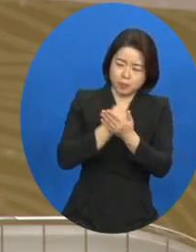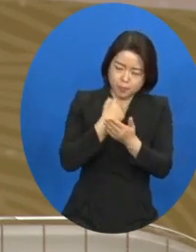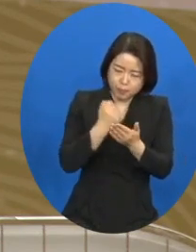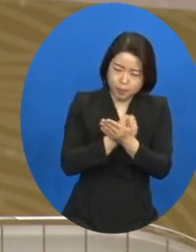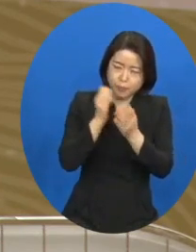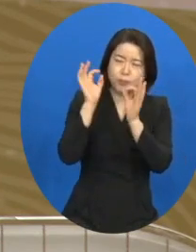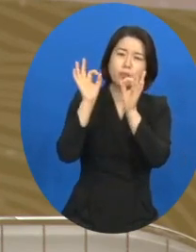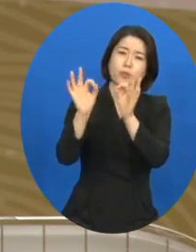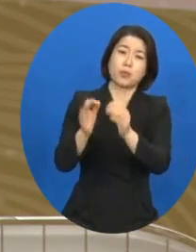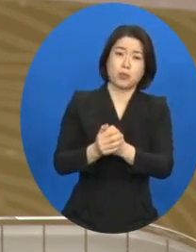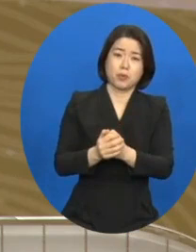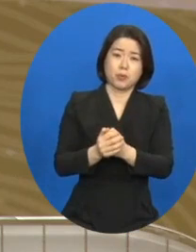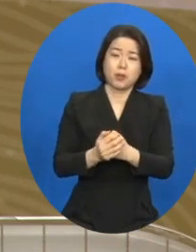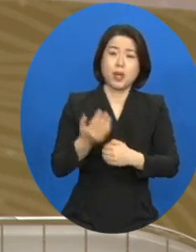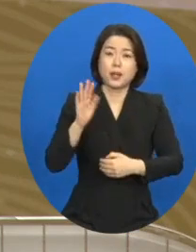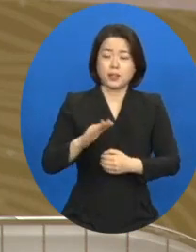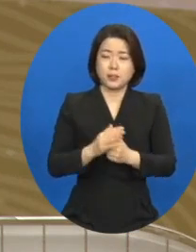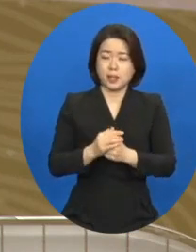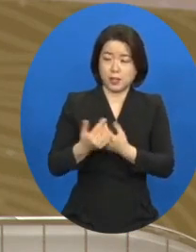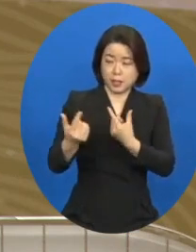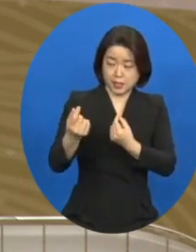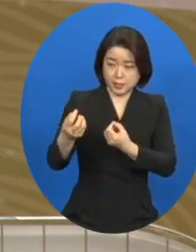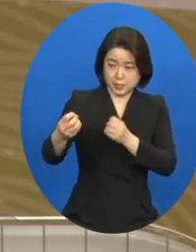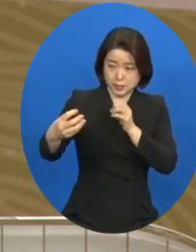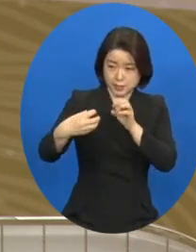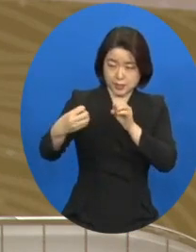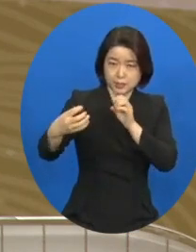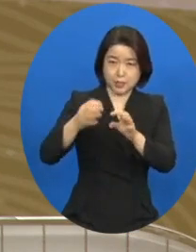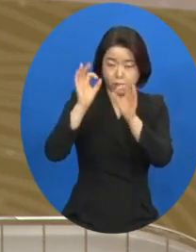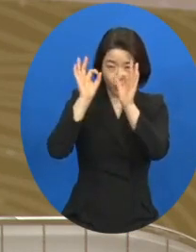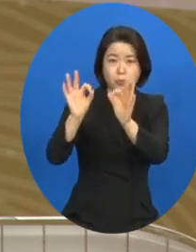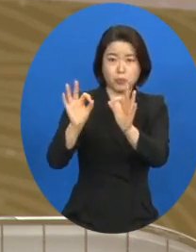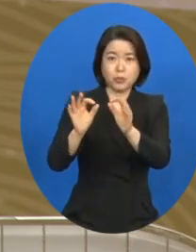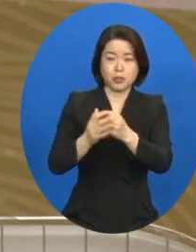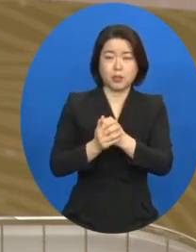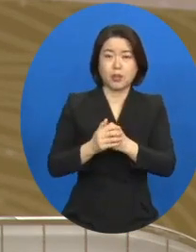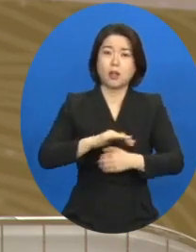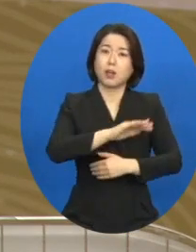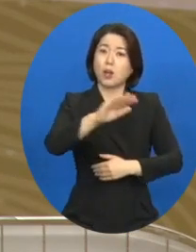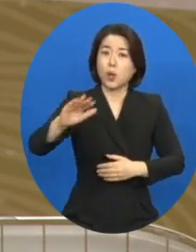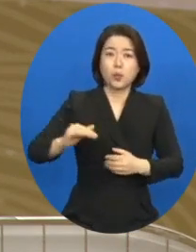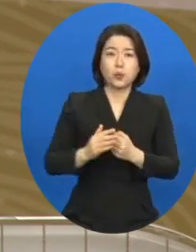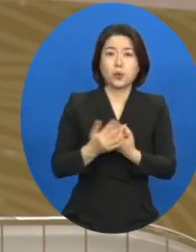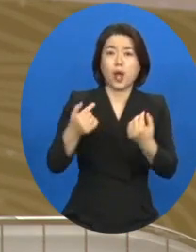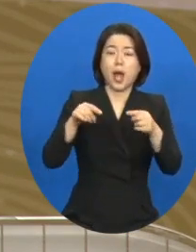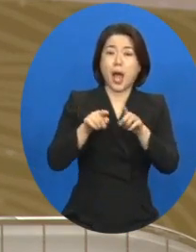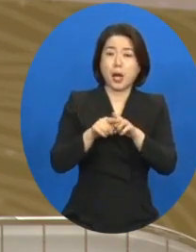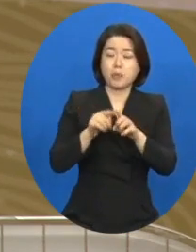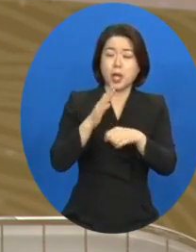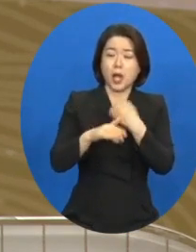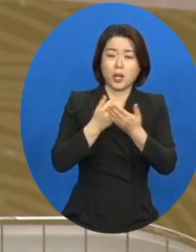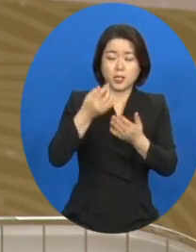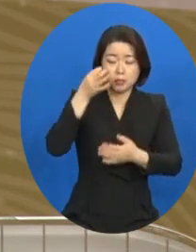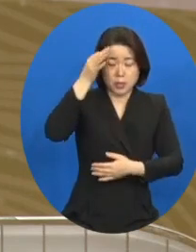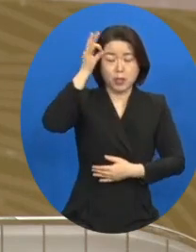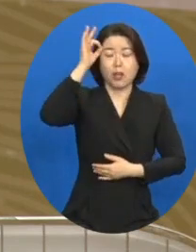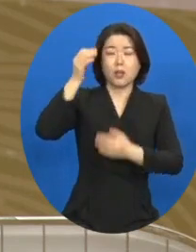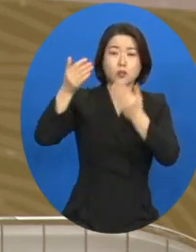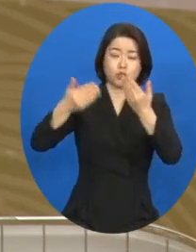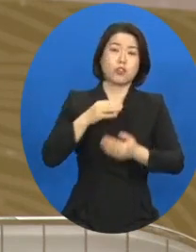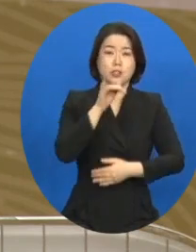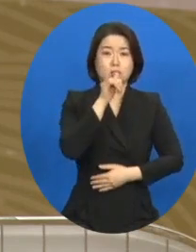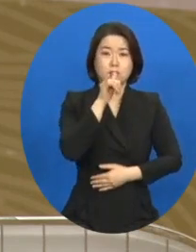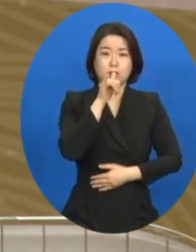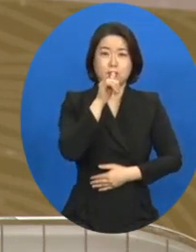안타깝더라고요. 그런데 같이 대화를 나누다가 우리가 함께 하나님이 깨닫게 하신 것이 있었어요.